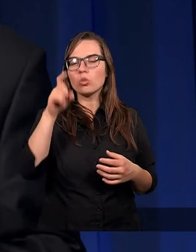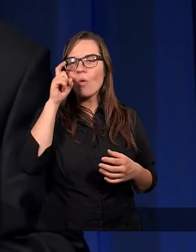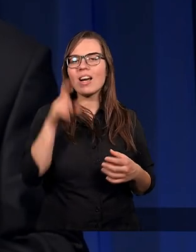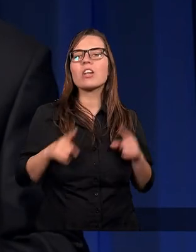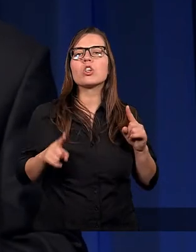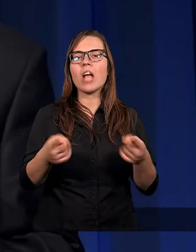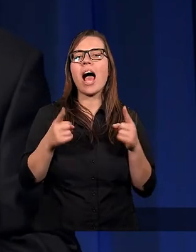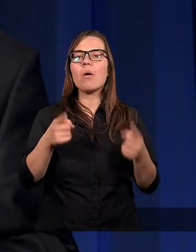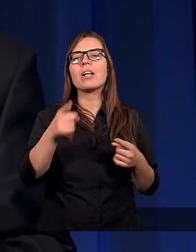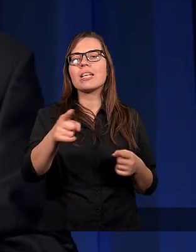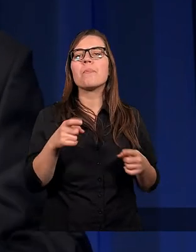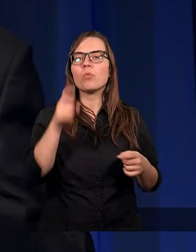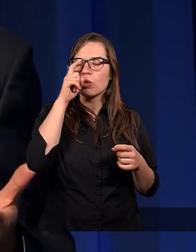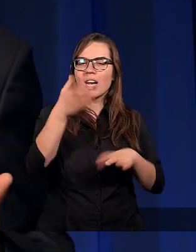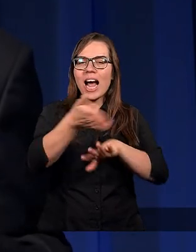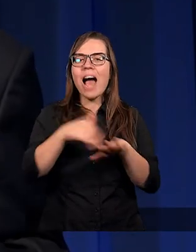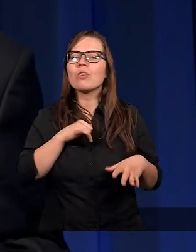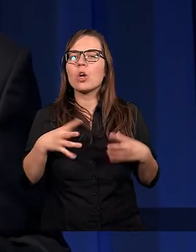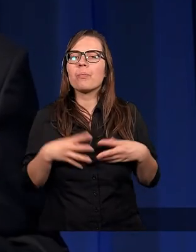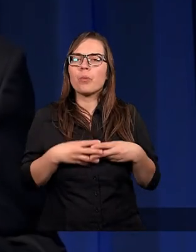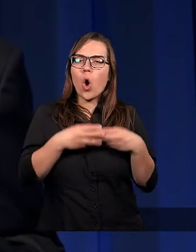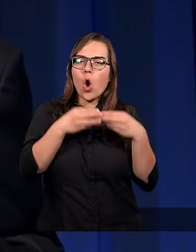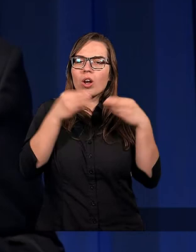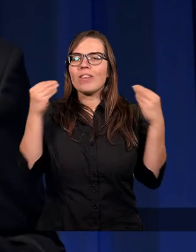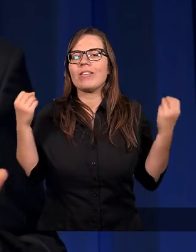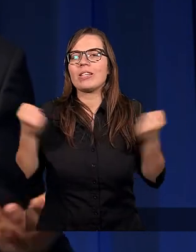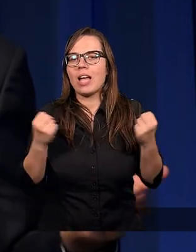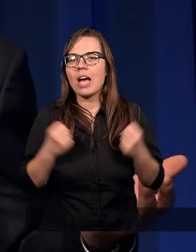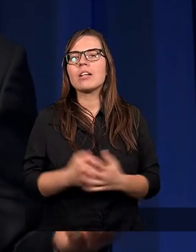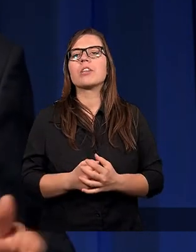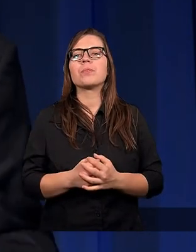pomaga temu krajowi naprawdę się rozwijać.